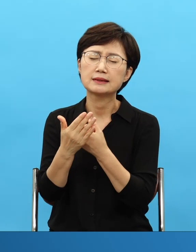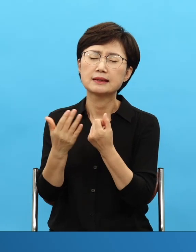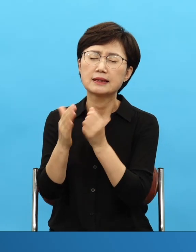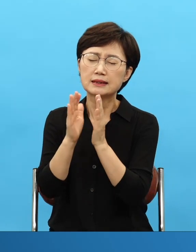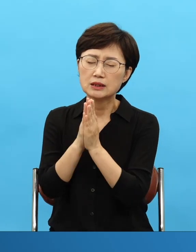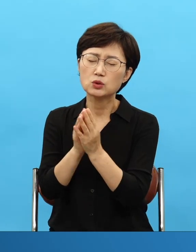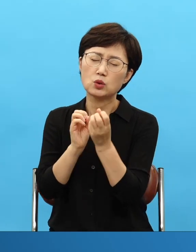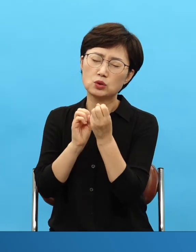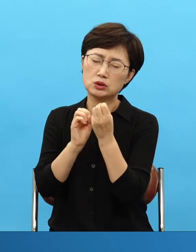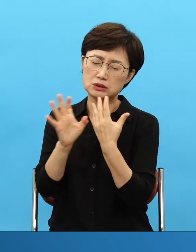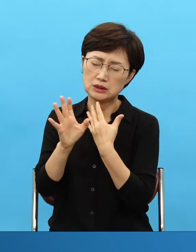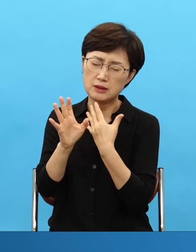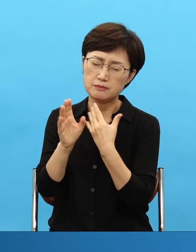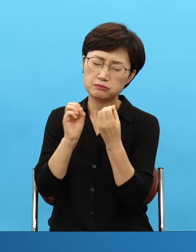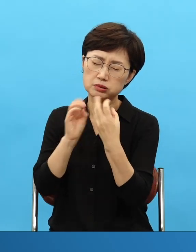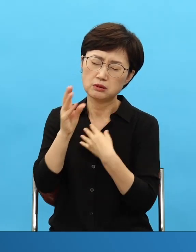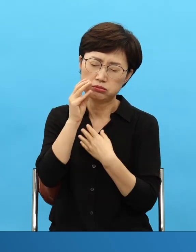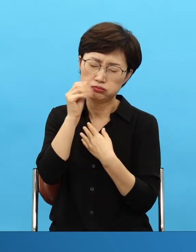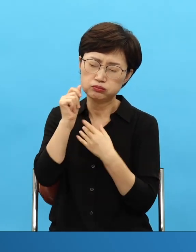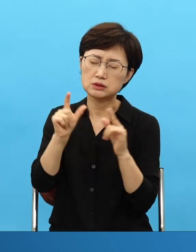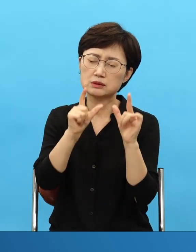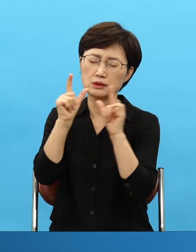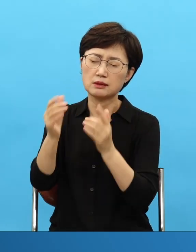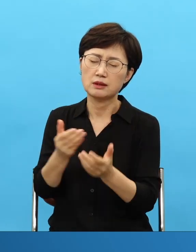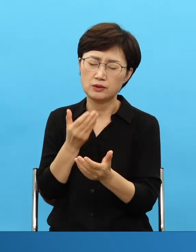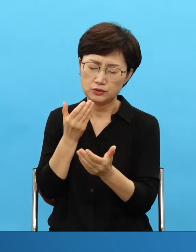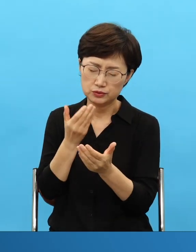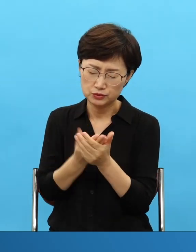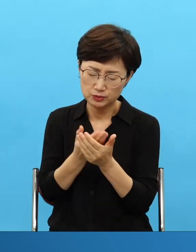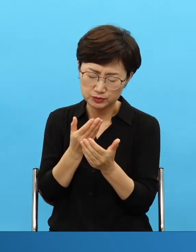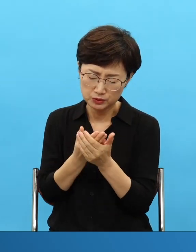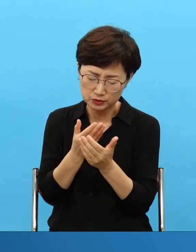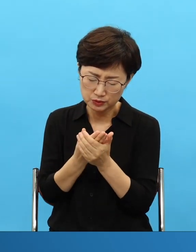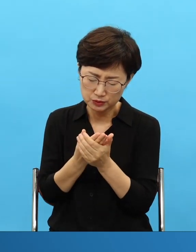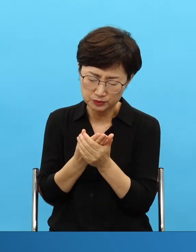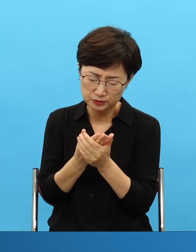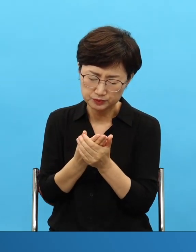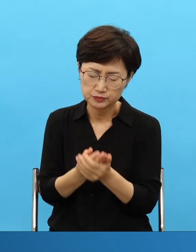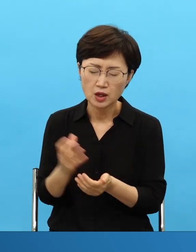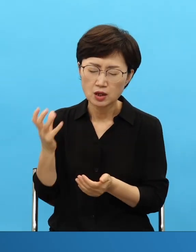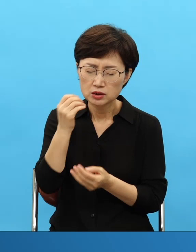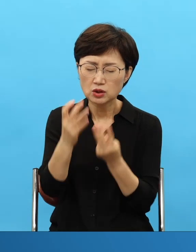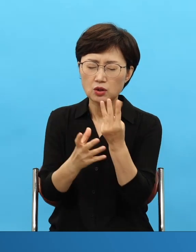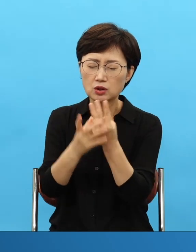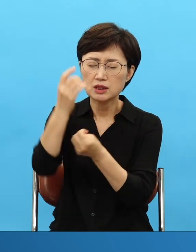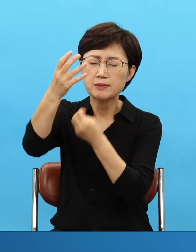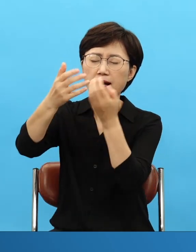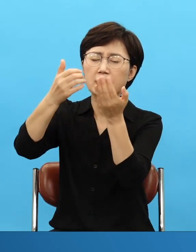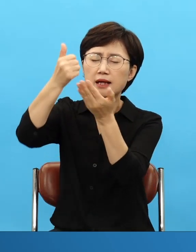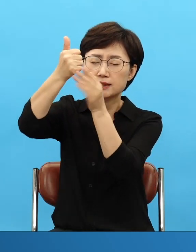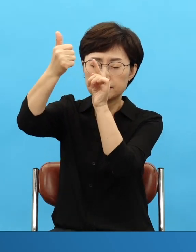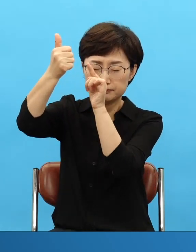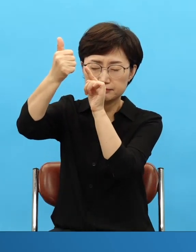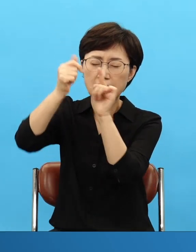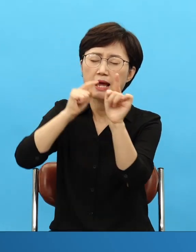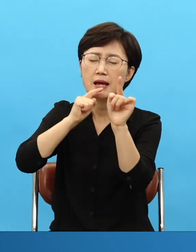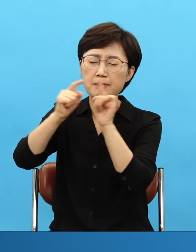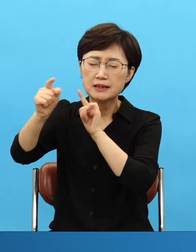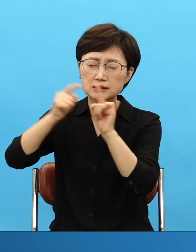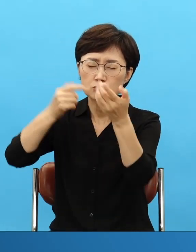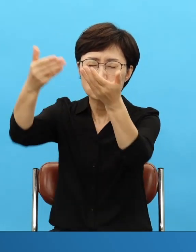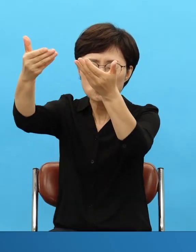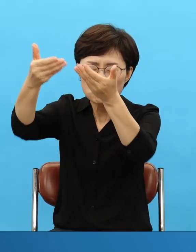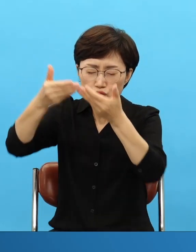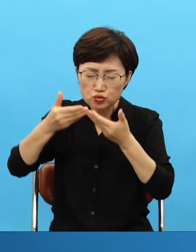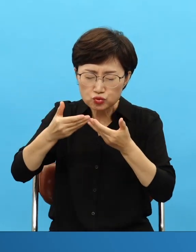속에 있게 하여 주옵소서. And may we remain within that stream of answers. 성삼위 하나님께서 성취하실 말씀 받는 시간입니다.